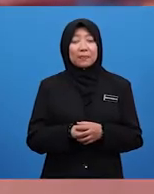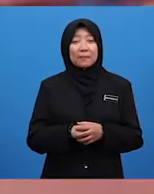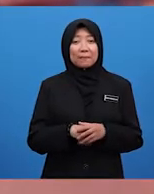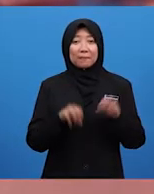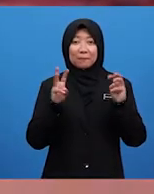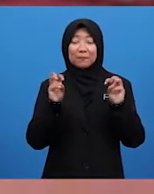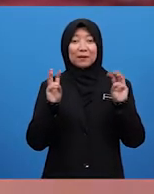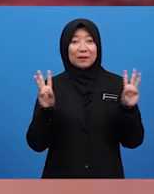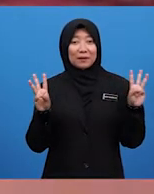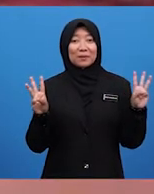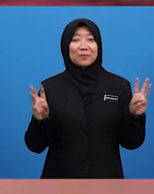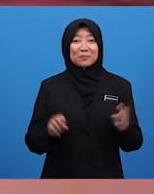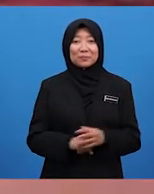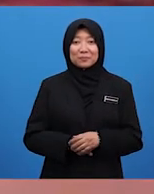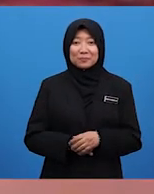Wow.